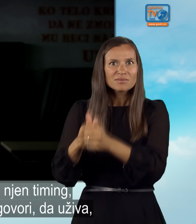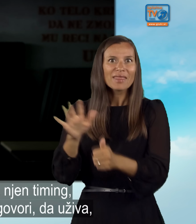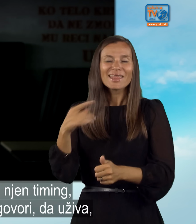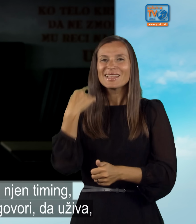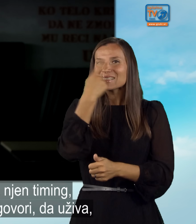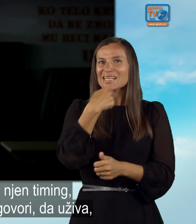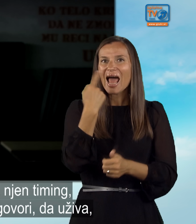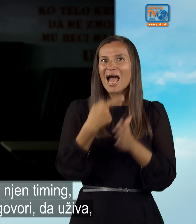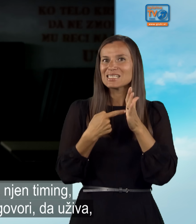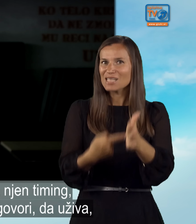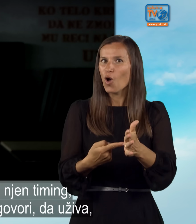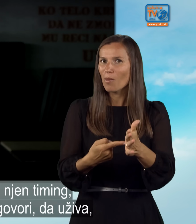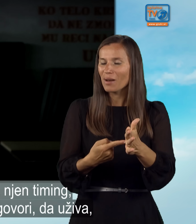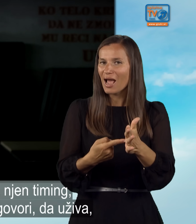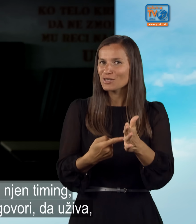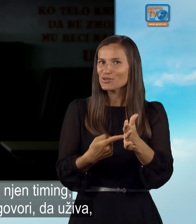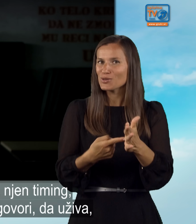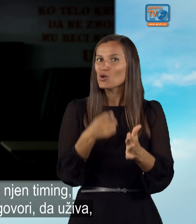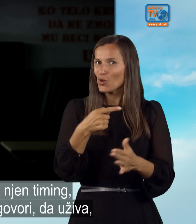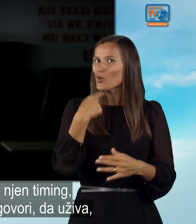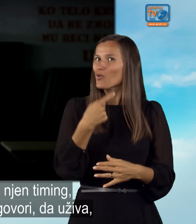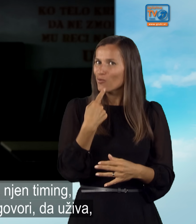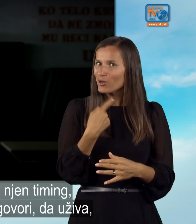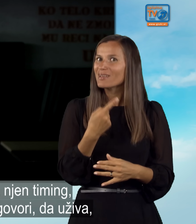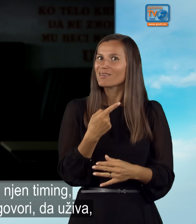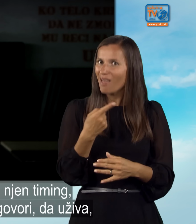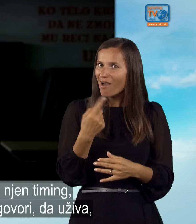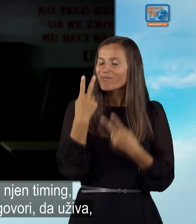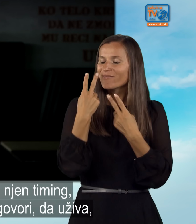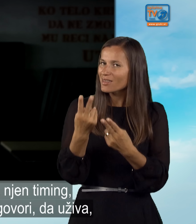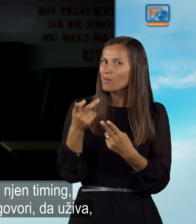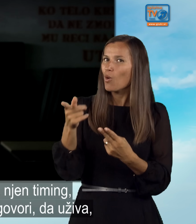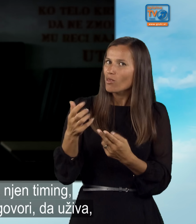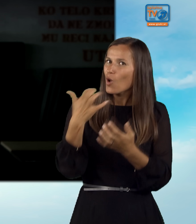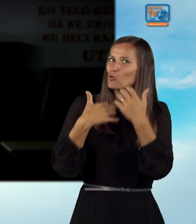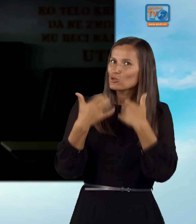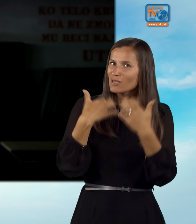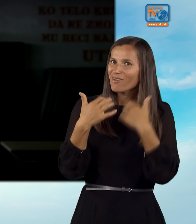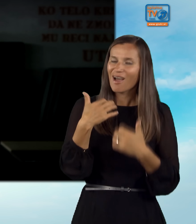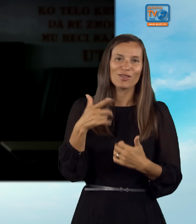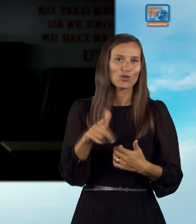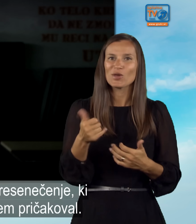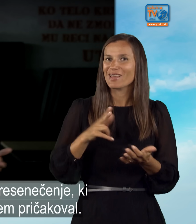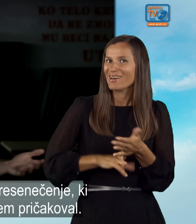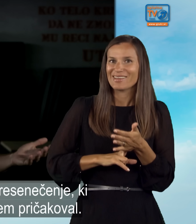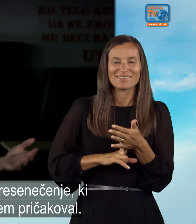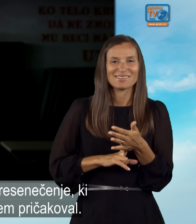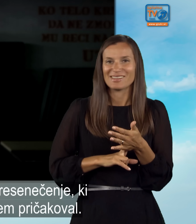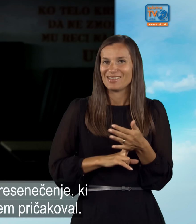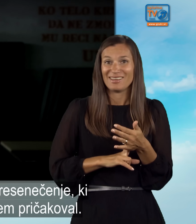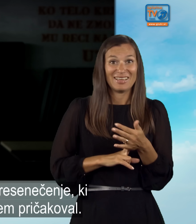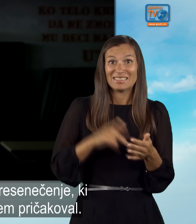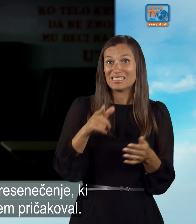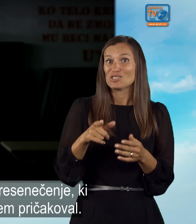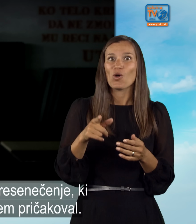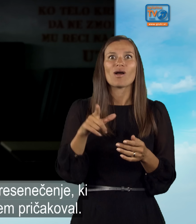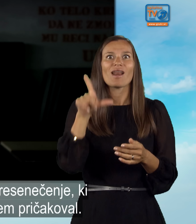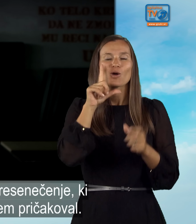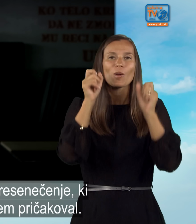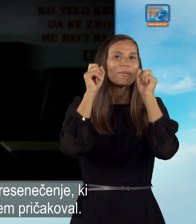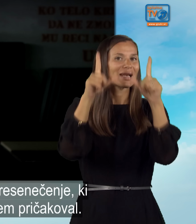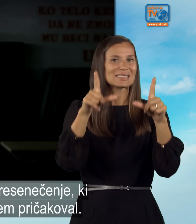timing, njen izraz na obrazu pač je, govori, da uživa in je to